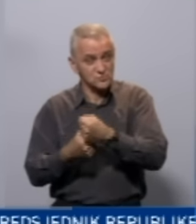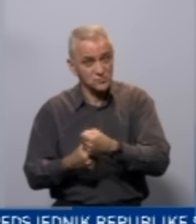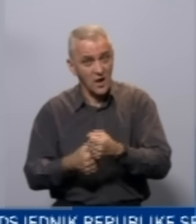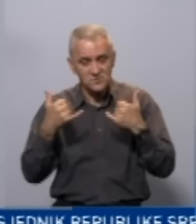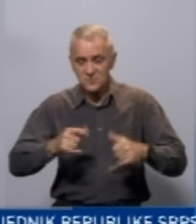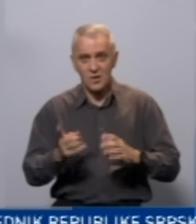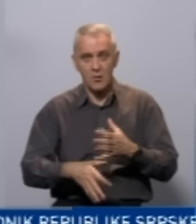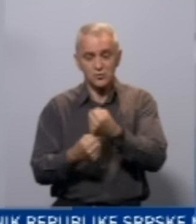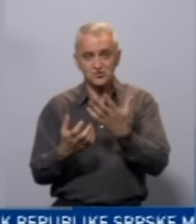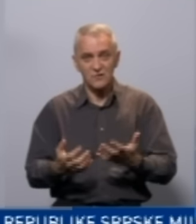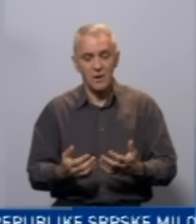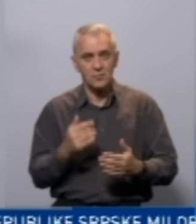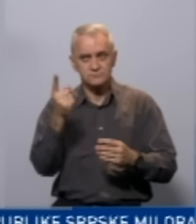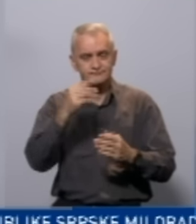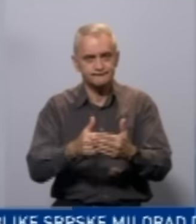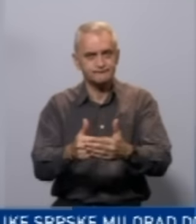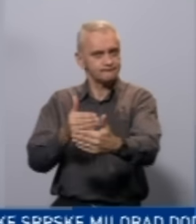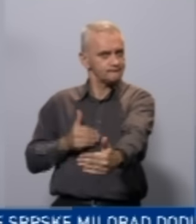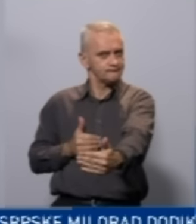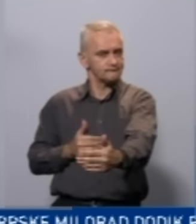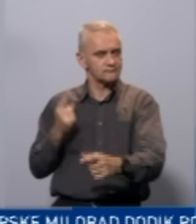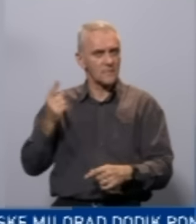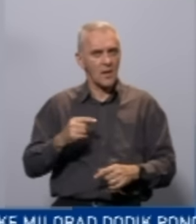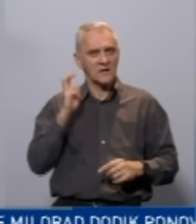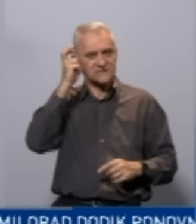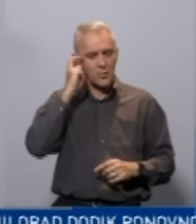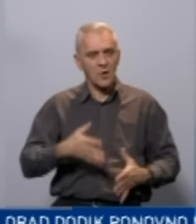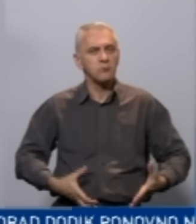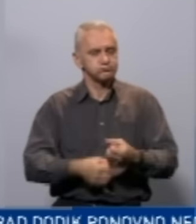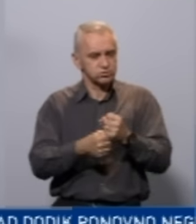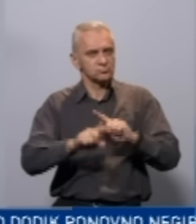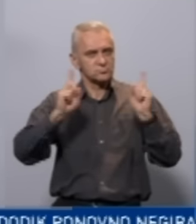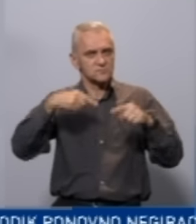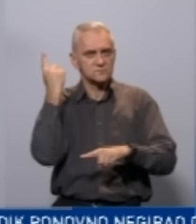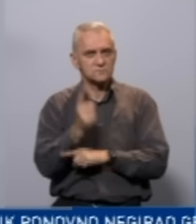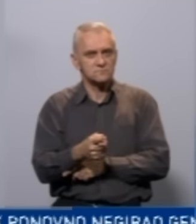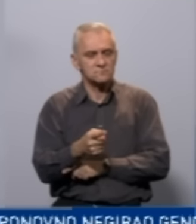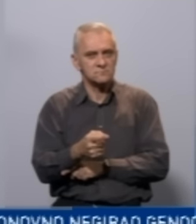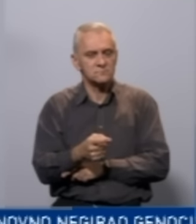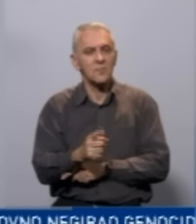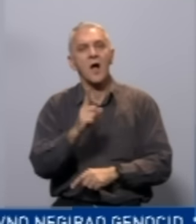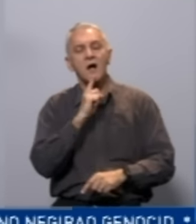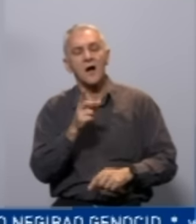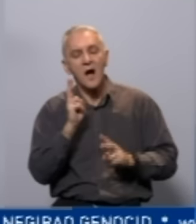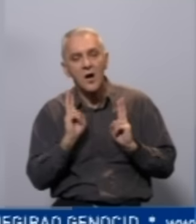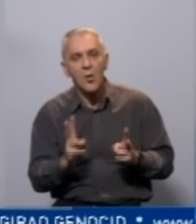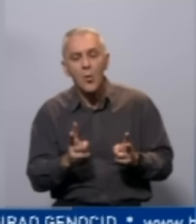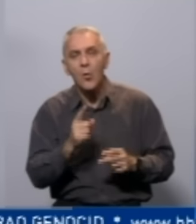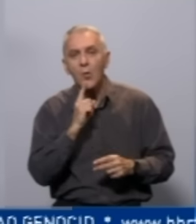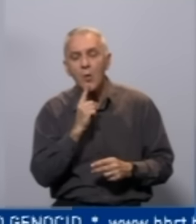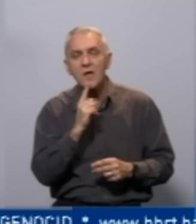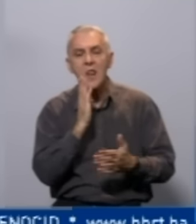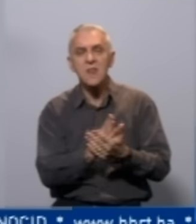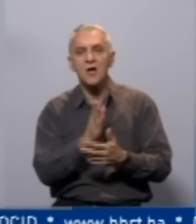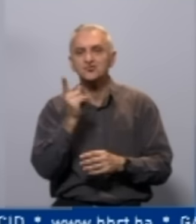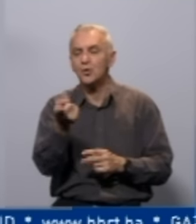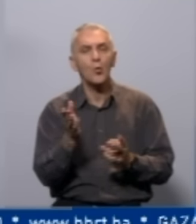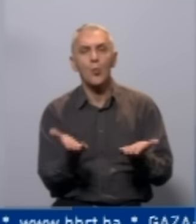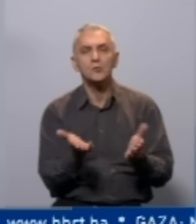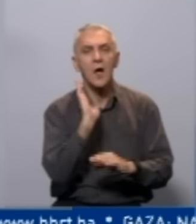Srbije, ima svoj put, podržat će rezoluciju i ta samo govori o tome kako i na koji način i kuda to ide Srbija,